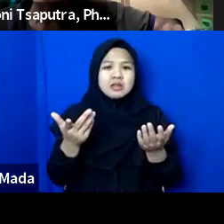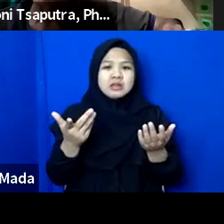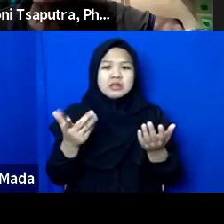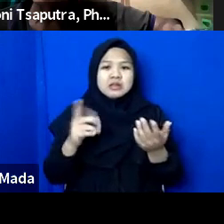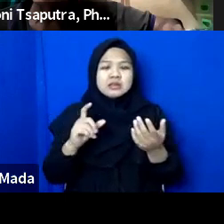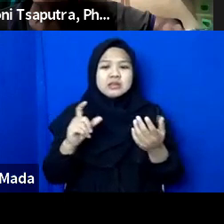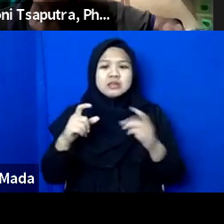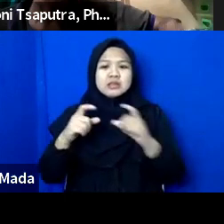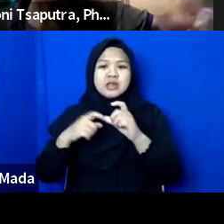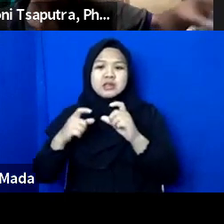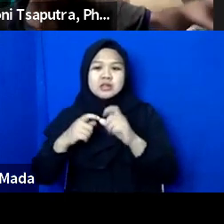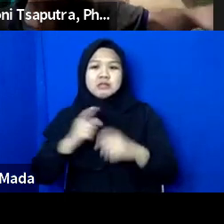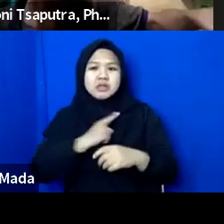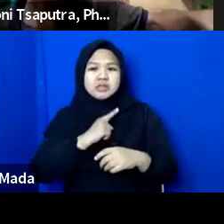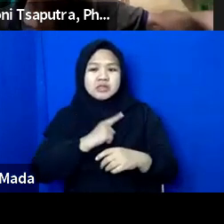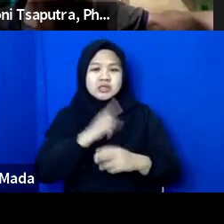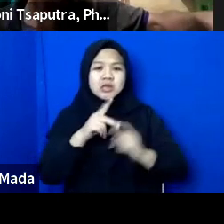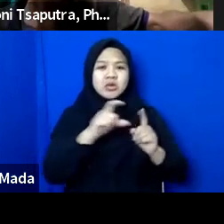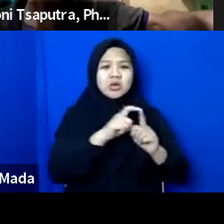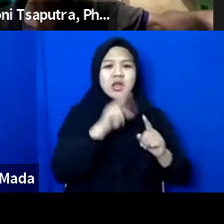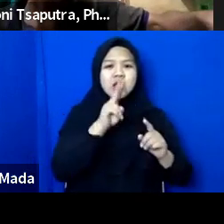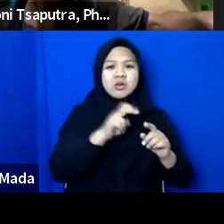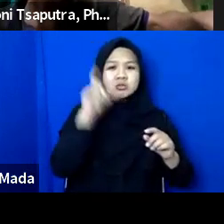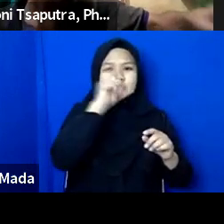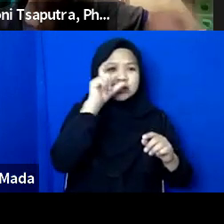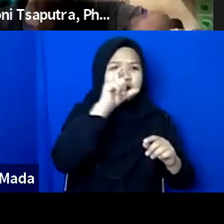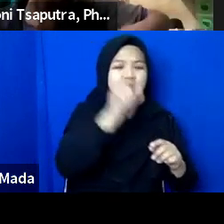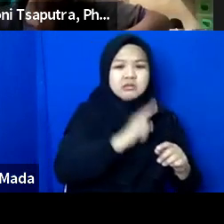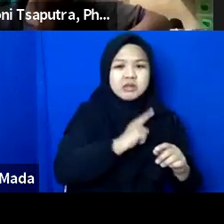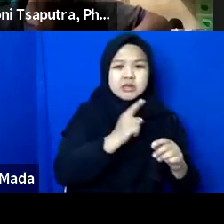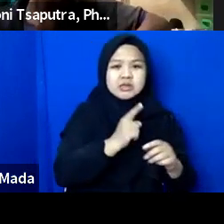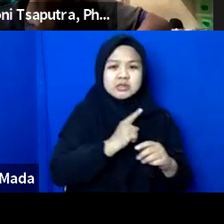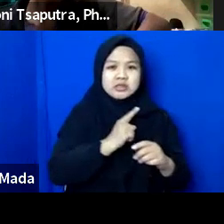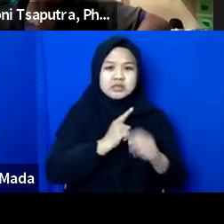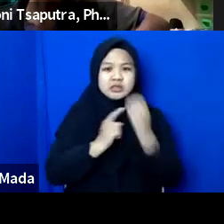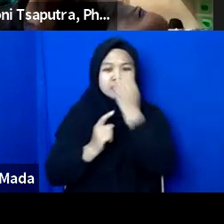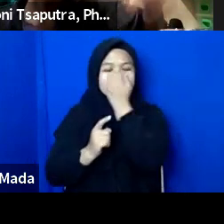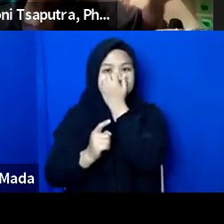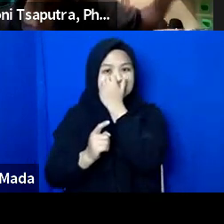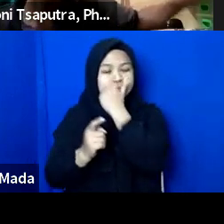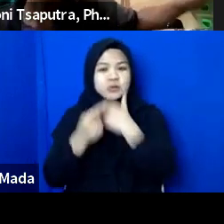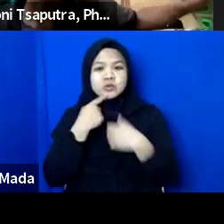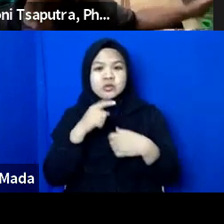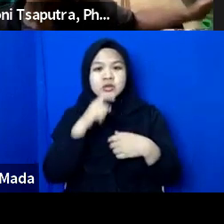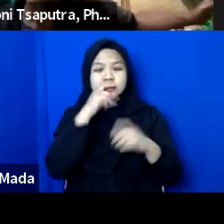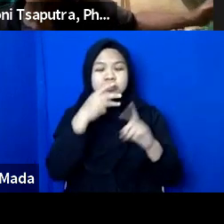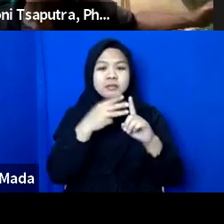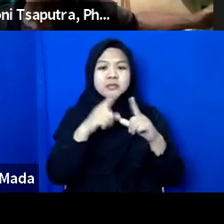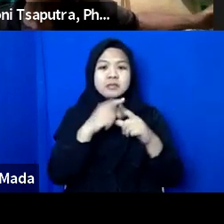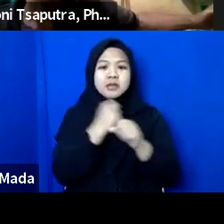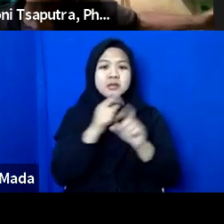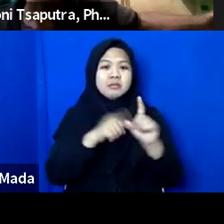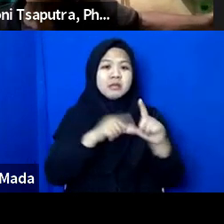acak Sasa memang lebih Mandiri Ya gitu Kalau Dea harus mencari kemandirian sendiri Ana terkait apa bahagia tadi